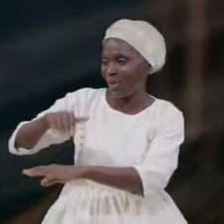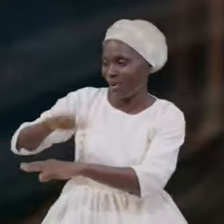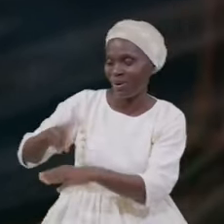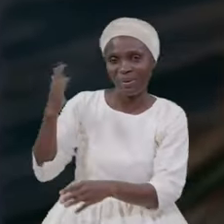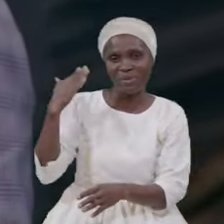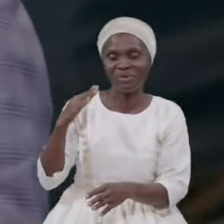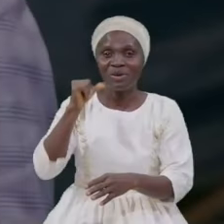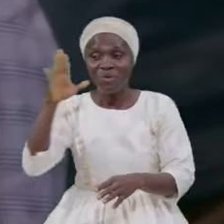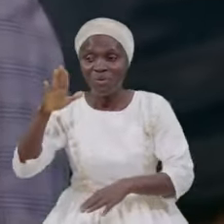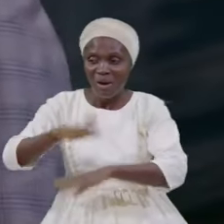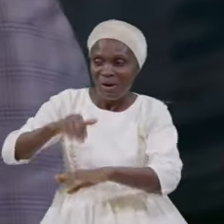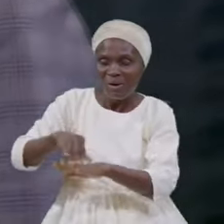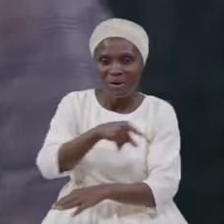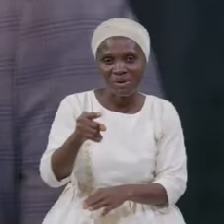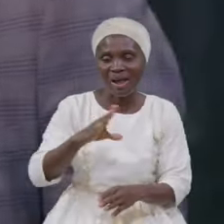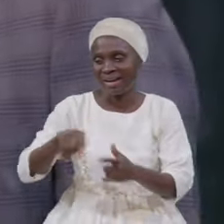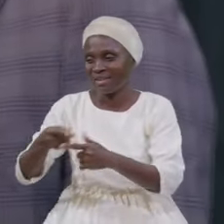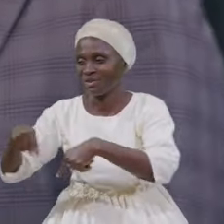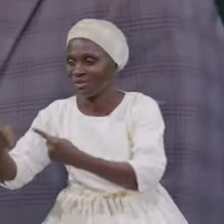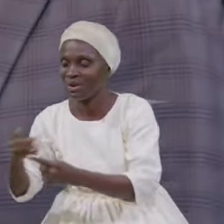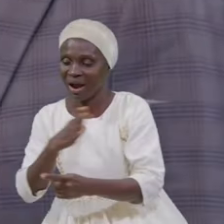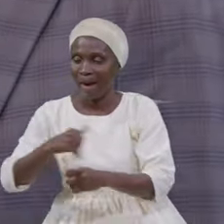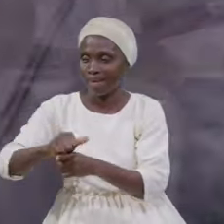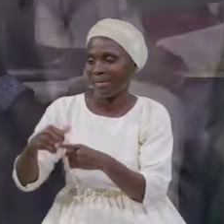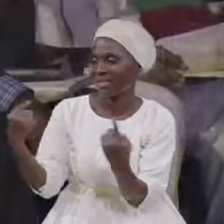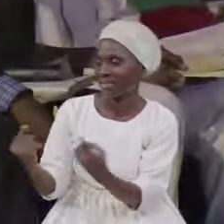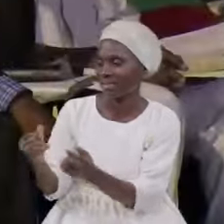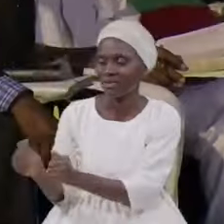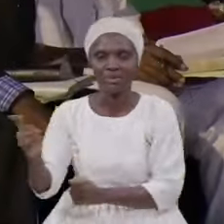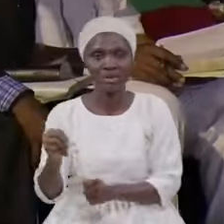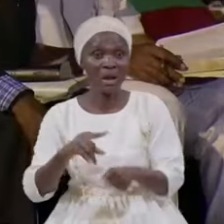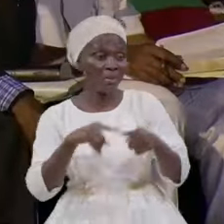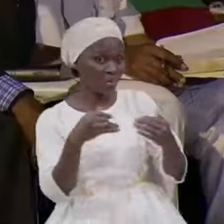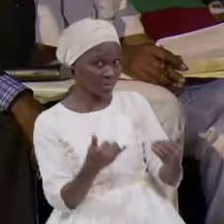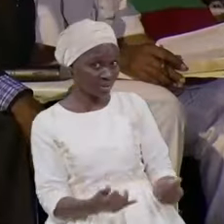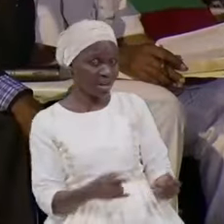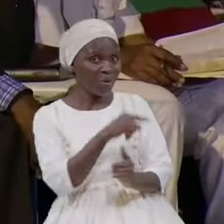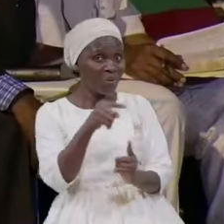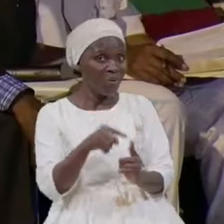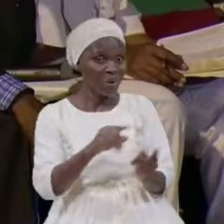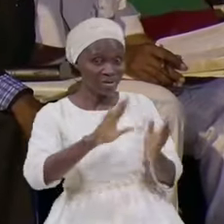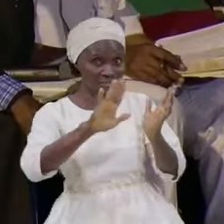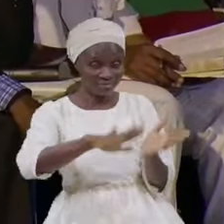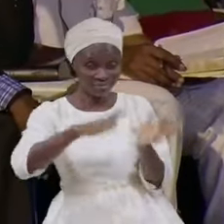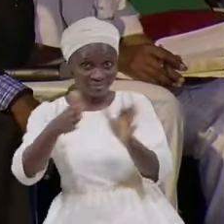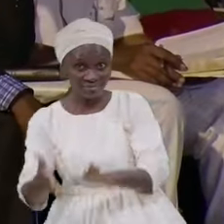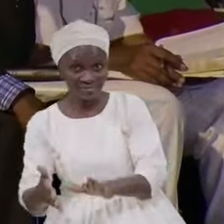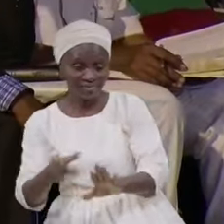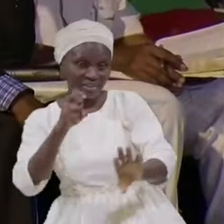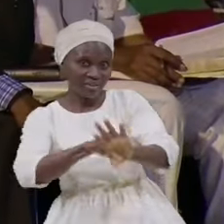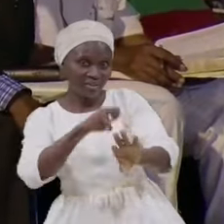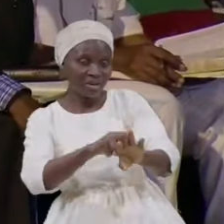Tu allais faire ce que tu voulais faire. Mais ce jour quand la mort frappe à la porte, ce jour maintenant, quand le